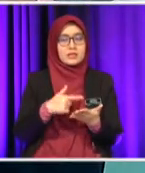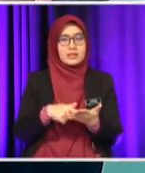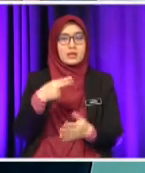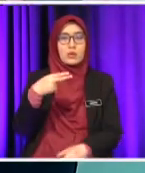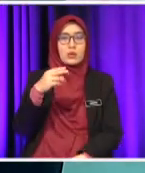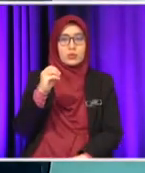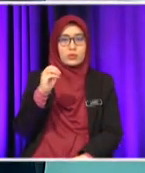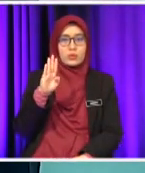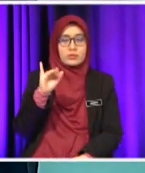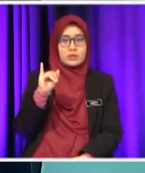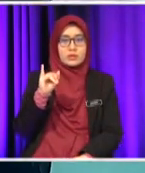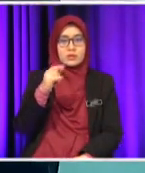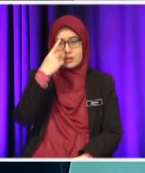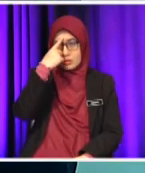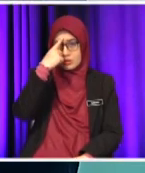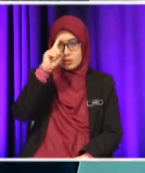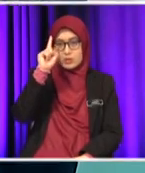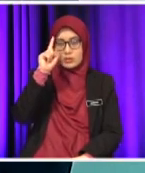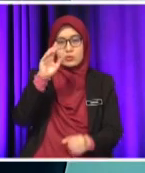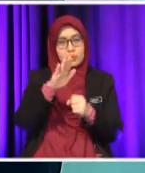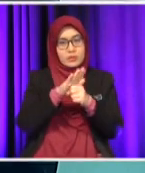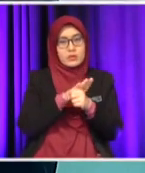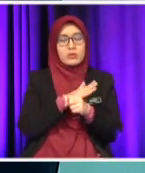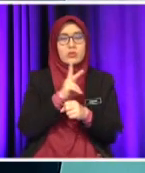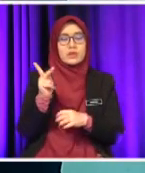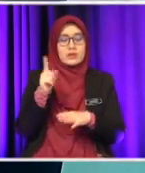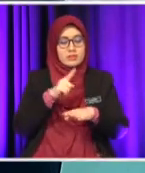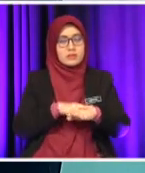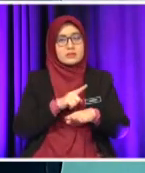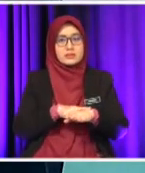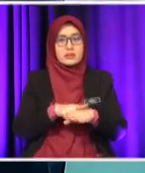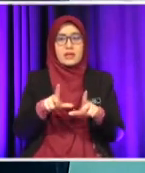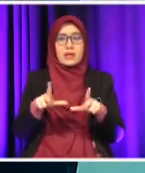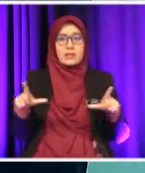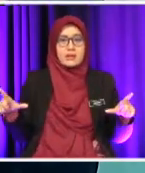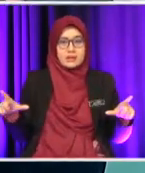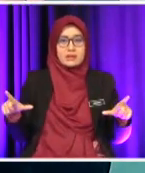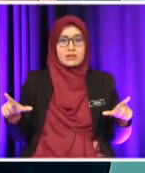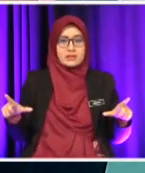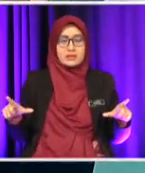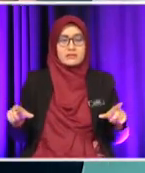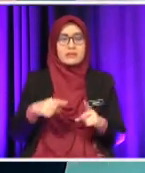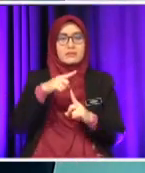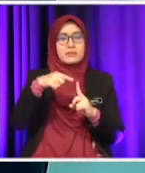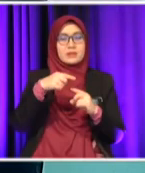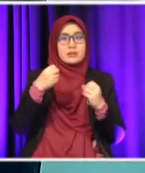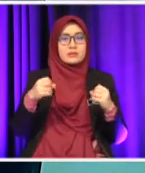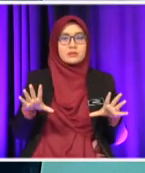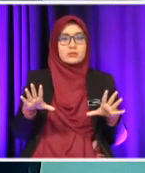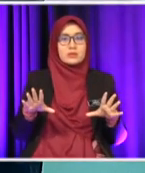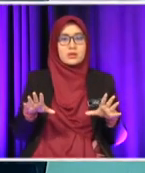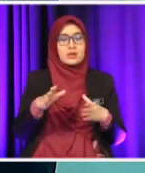jadi terapi ya kita lupakan kita kerja atau sebagainya dan memiliki titik dijadikan sebagai